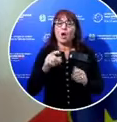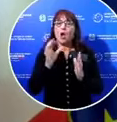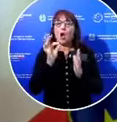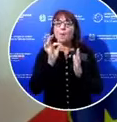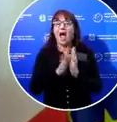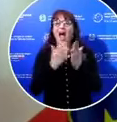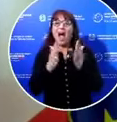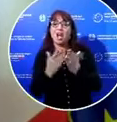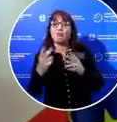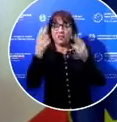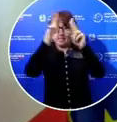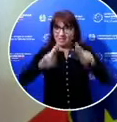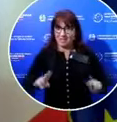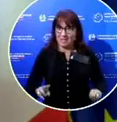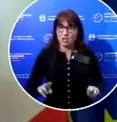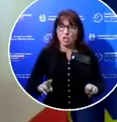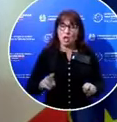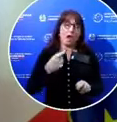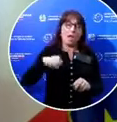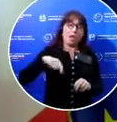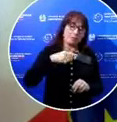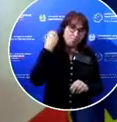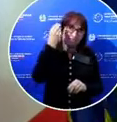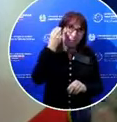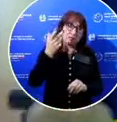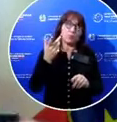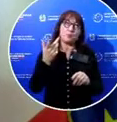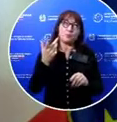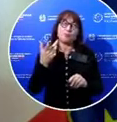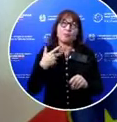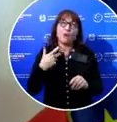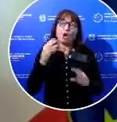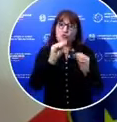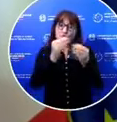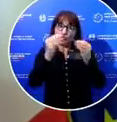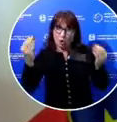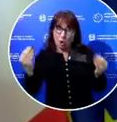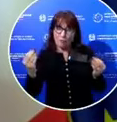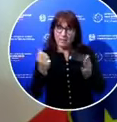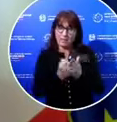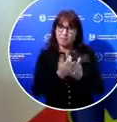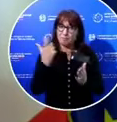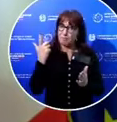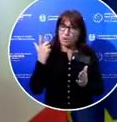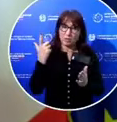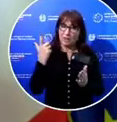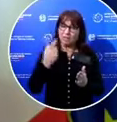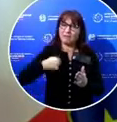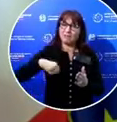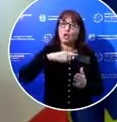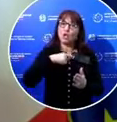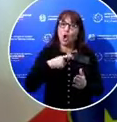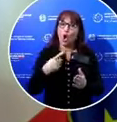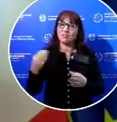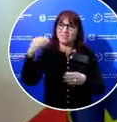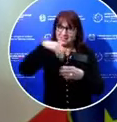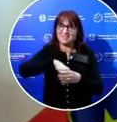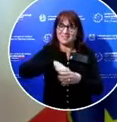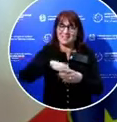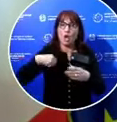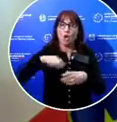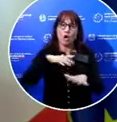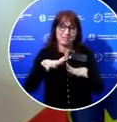tengo a sottolineare come il coinvolgimento attivo dei giovani sia un asse prioritario della nostra azione. Ho